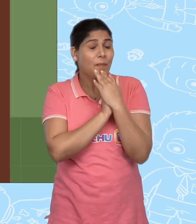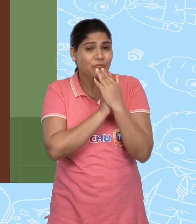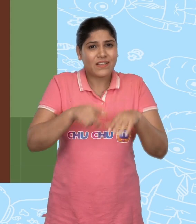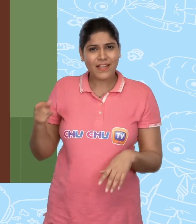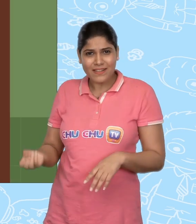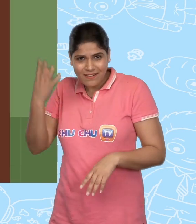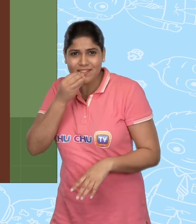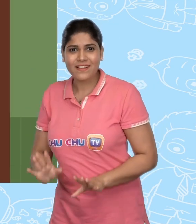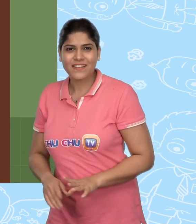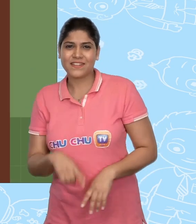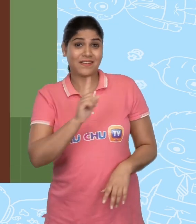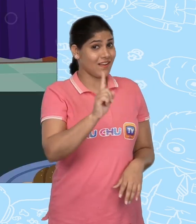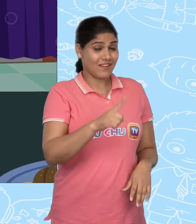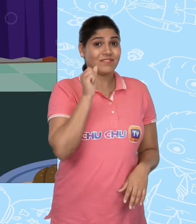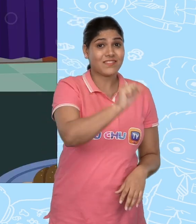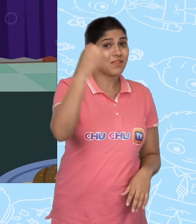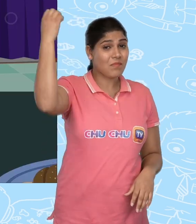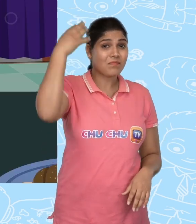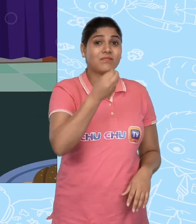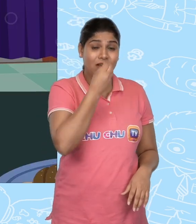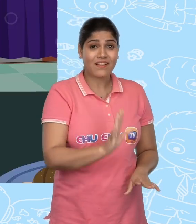ये तुम्हारा लंच है।